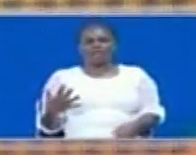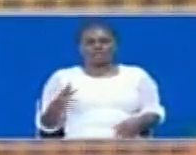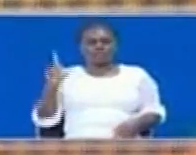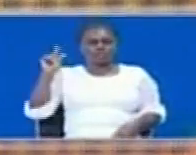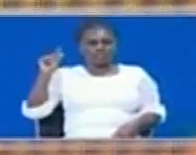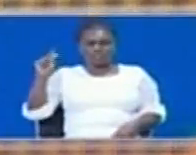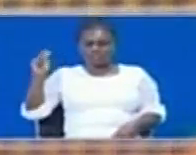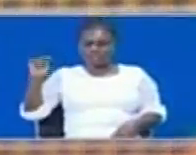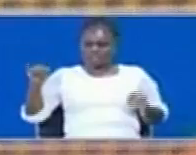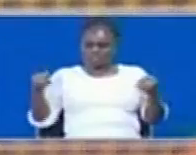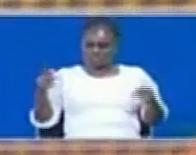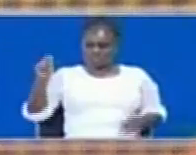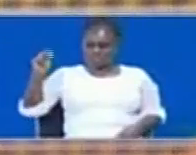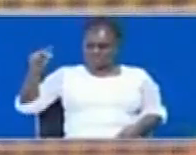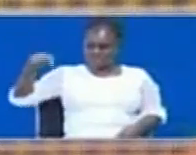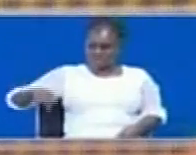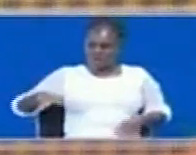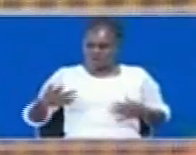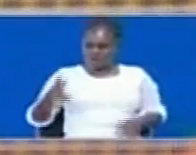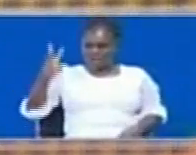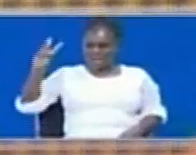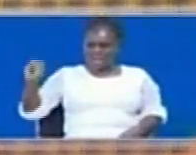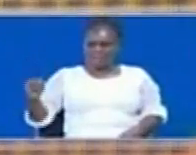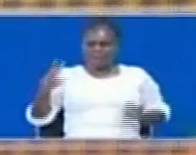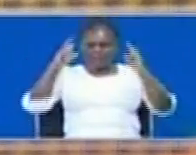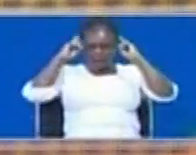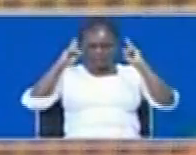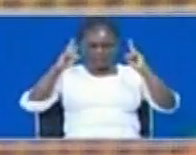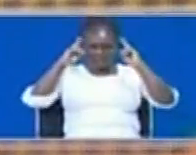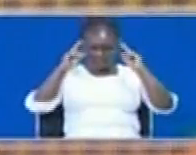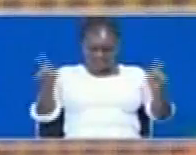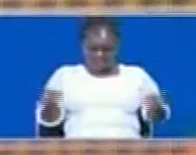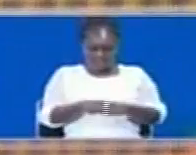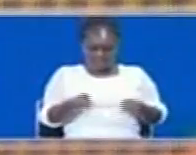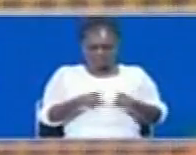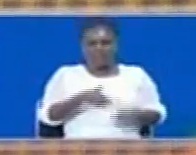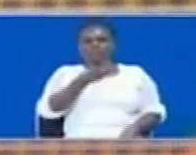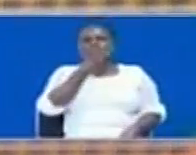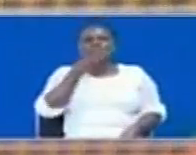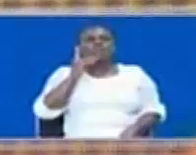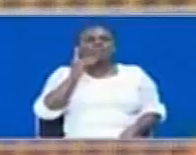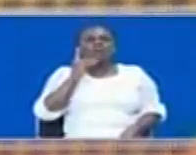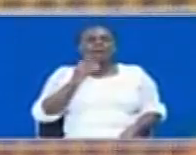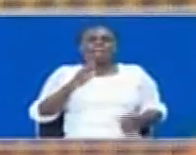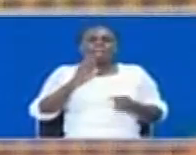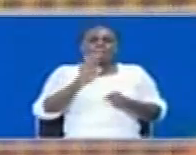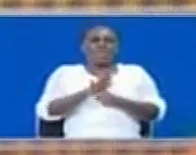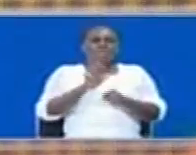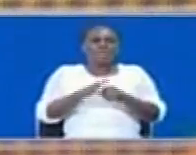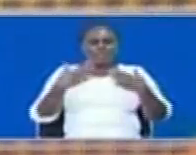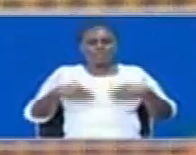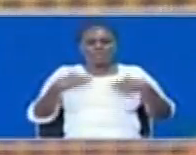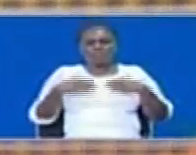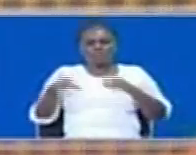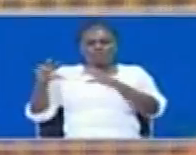Twitter @KTN News, @KTN Leo ama @M Kapombe. Tukizamia masuala ya ukame, asilimia kubwa ya wanaopitia